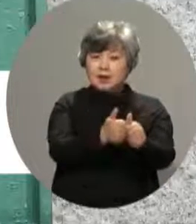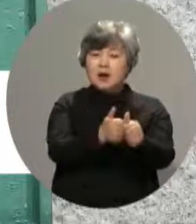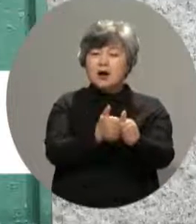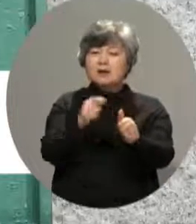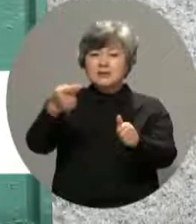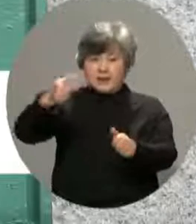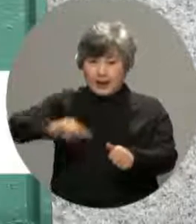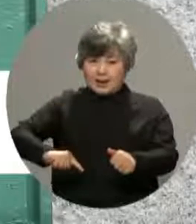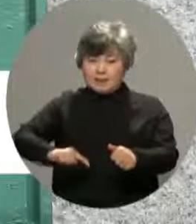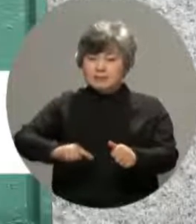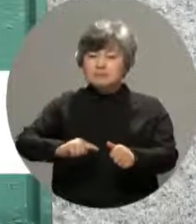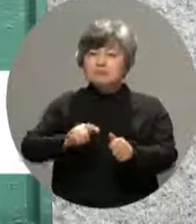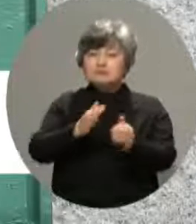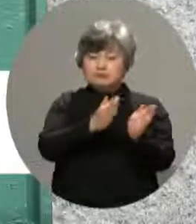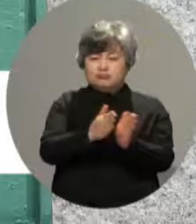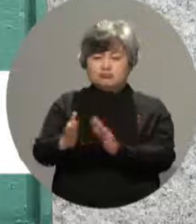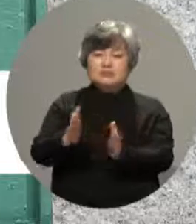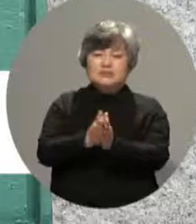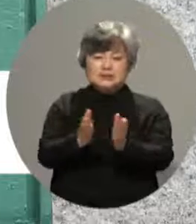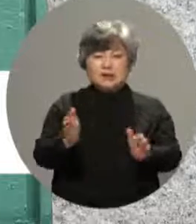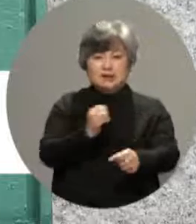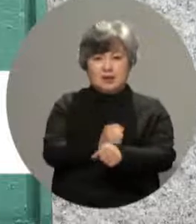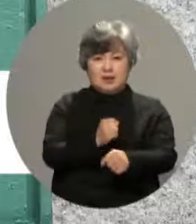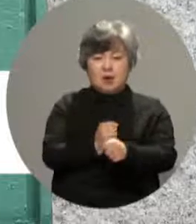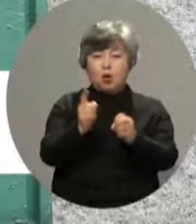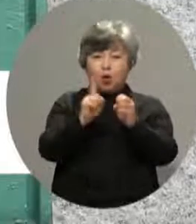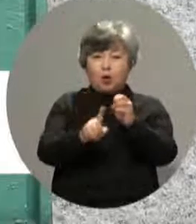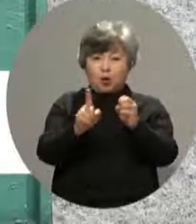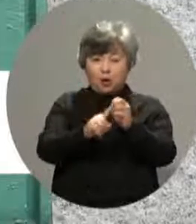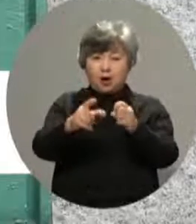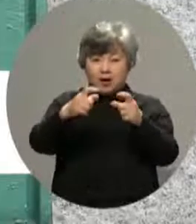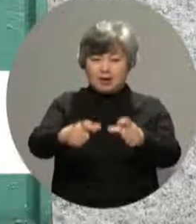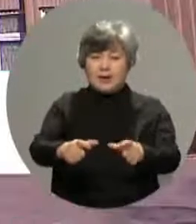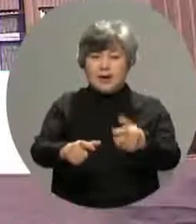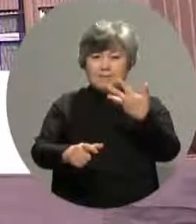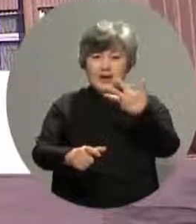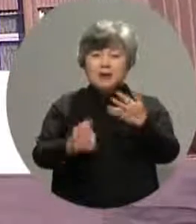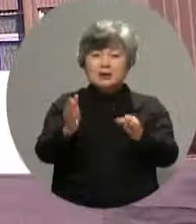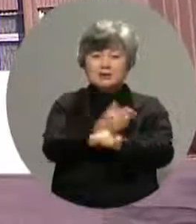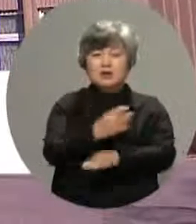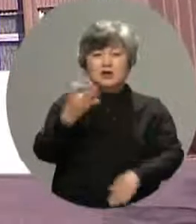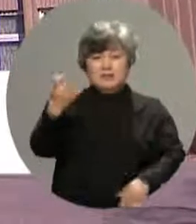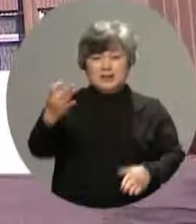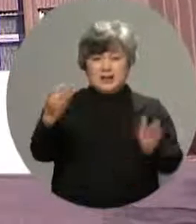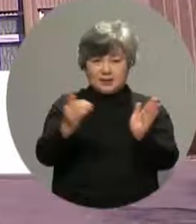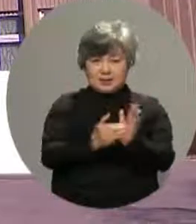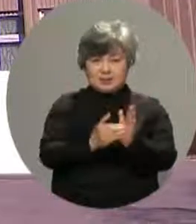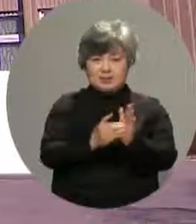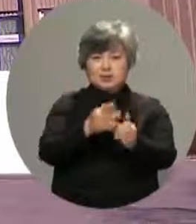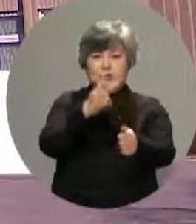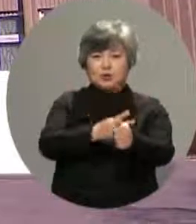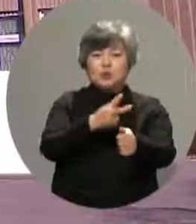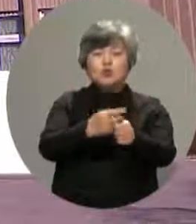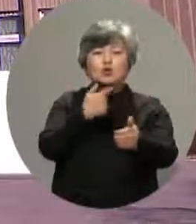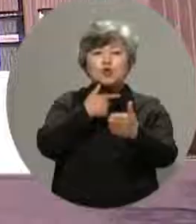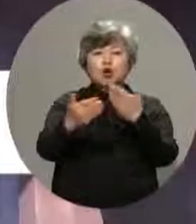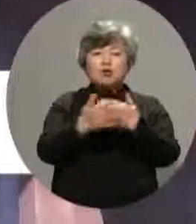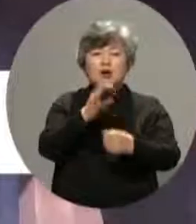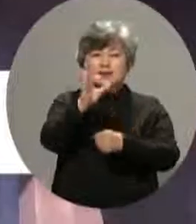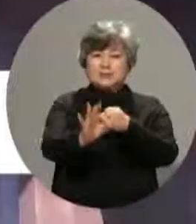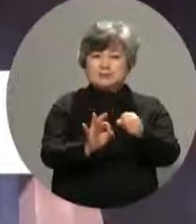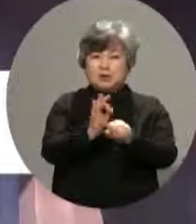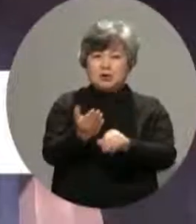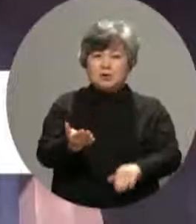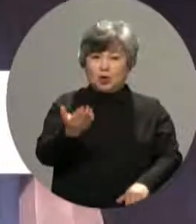선임 하기 위한 절차 에 착수합니다 원광 학원은 다음 때 8일부터 14일까지 의 교수 경력 10년 이상인